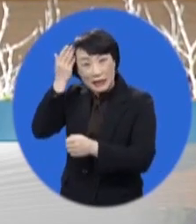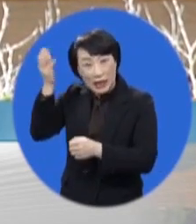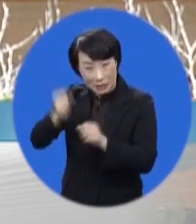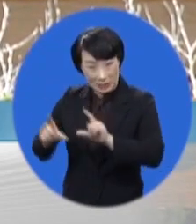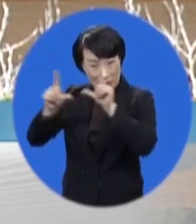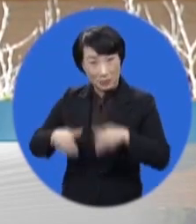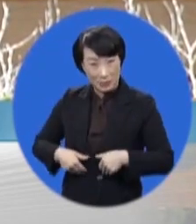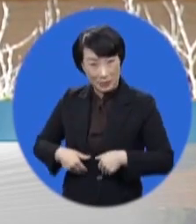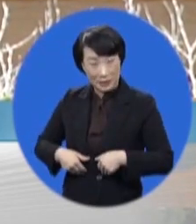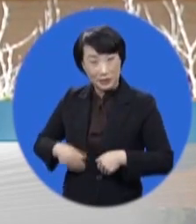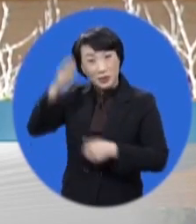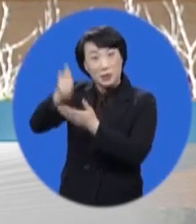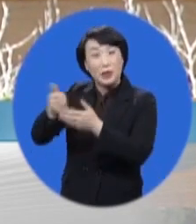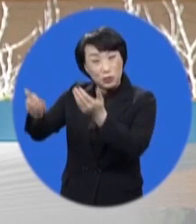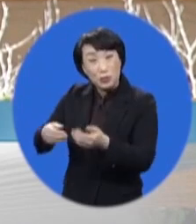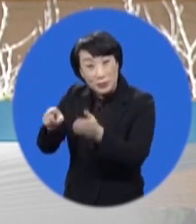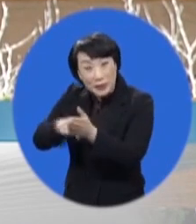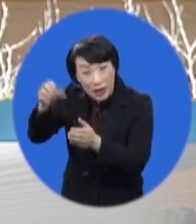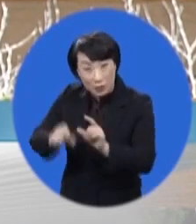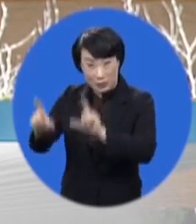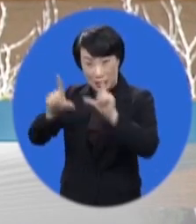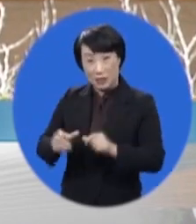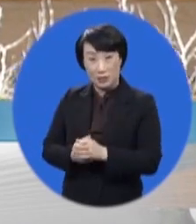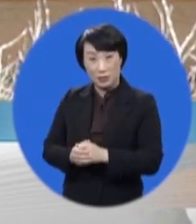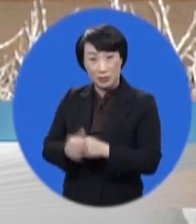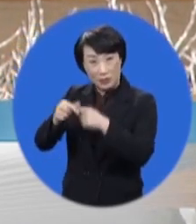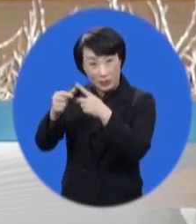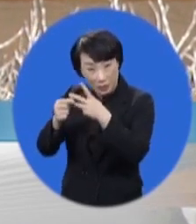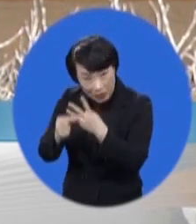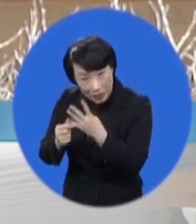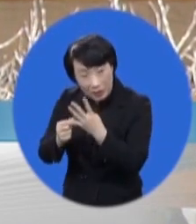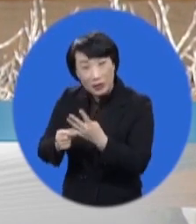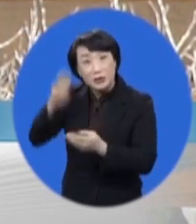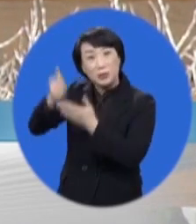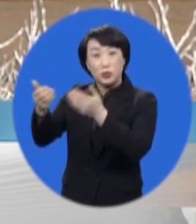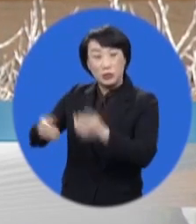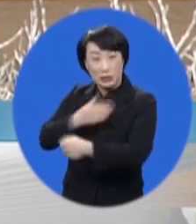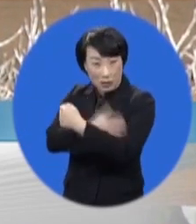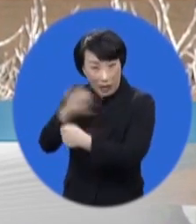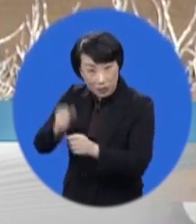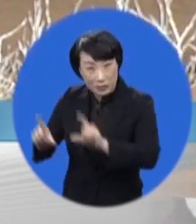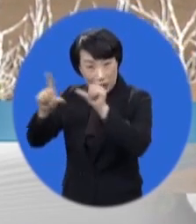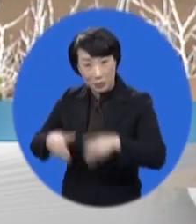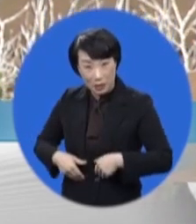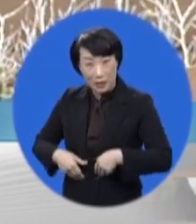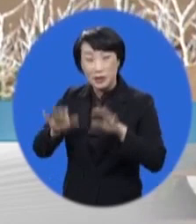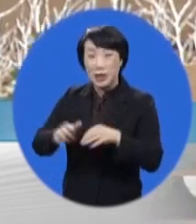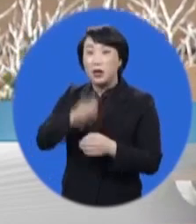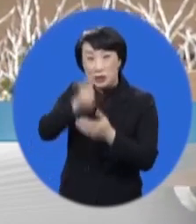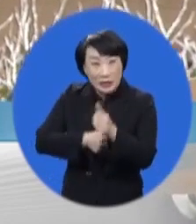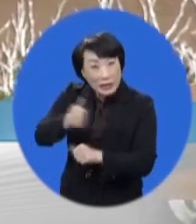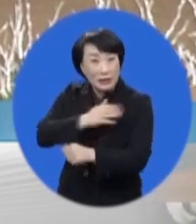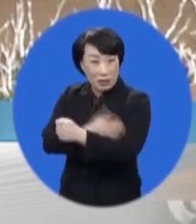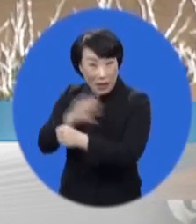살아. 성령이 주는 믿음으로 살아. 성령이 주시는 능력으로 살아. 죄를 이기는